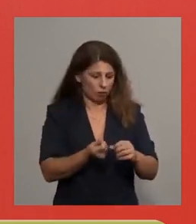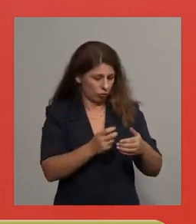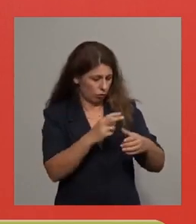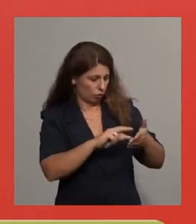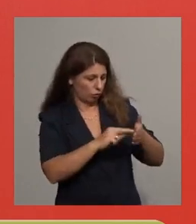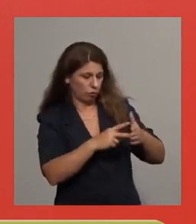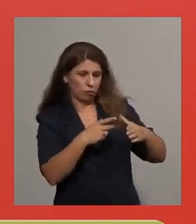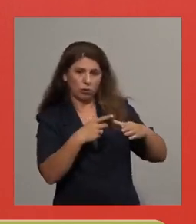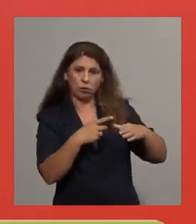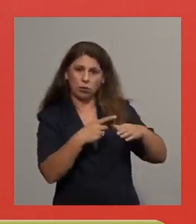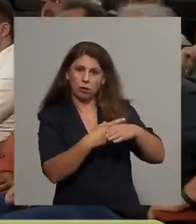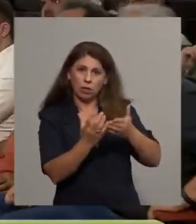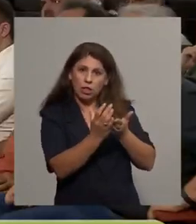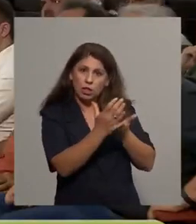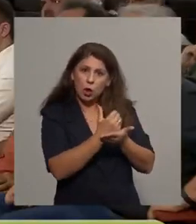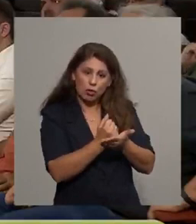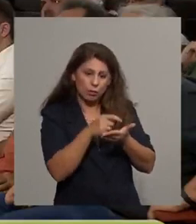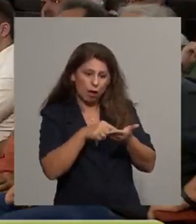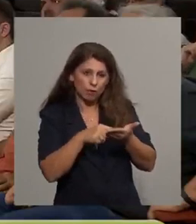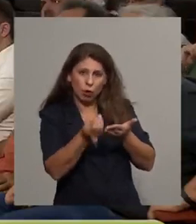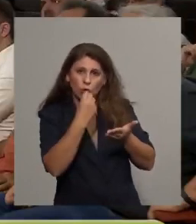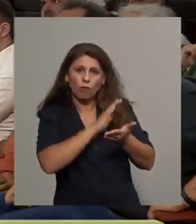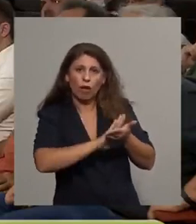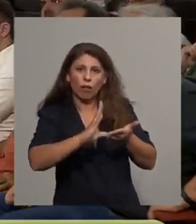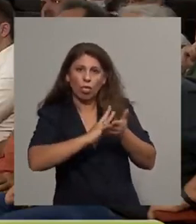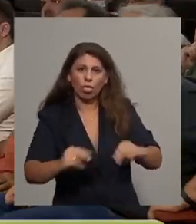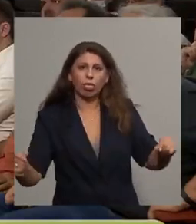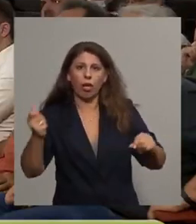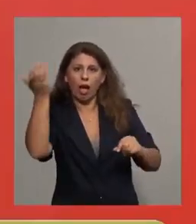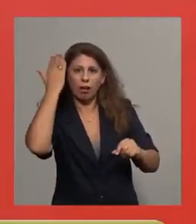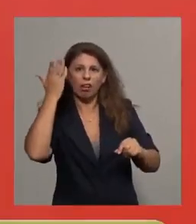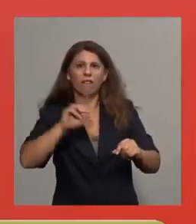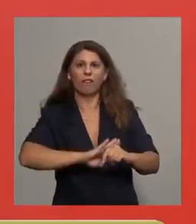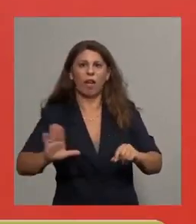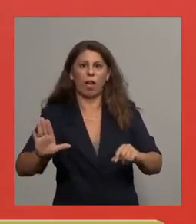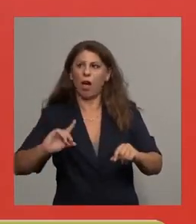το εργατικό λαϊκό εισόδημα. Αυτά είναι λοιπόν τα δεδομένα.